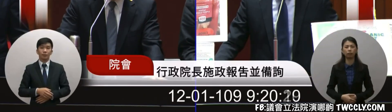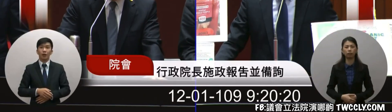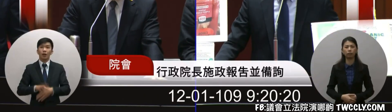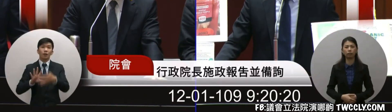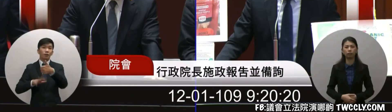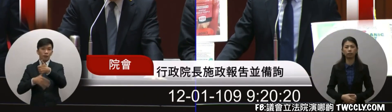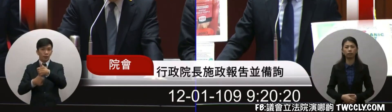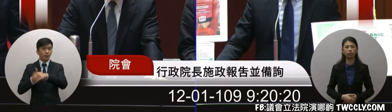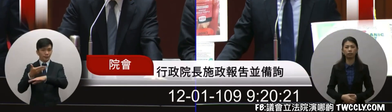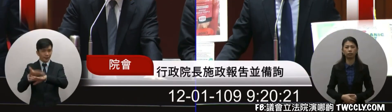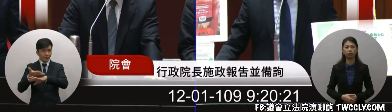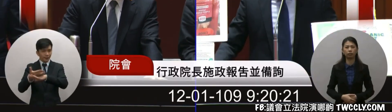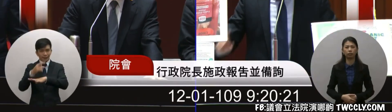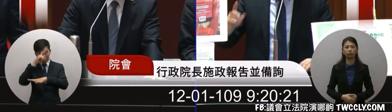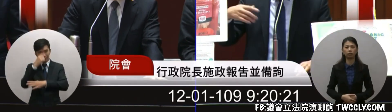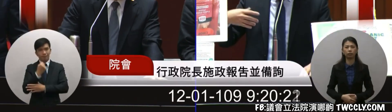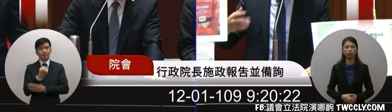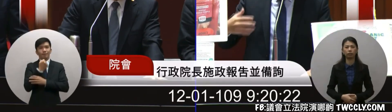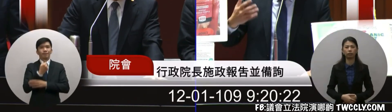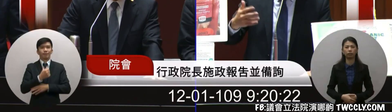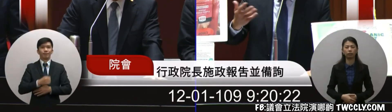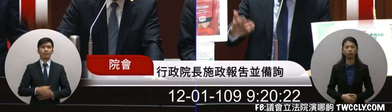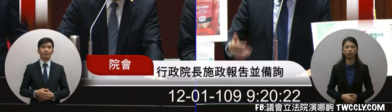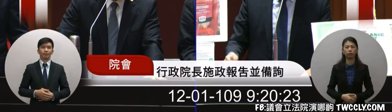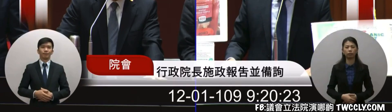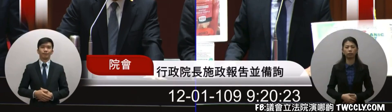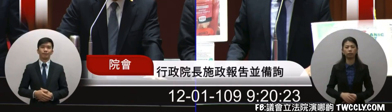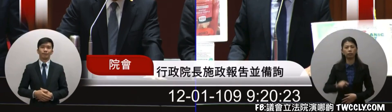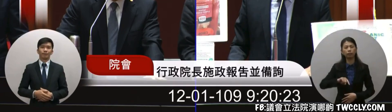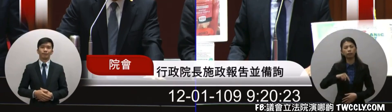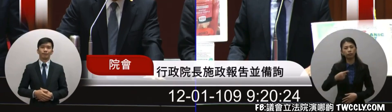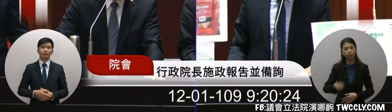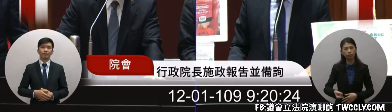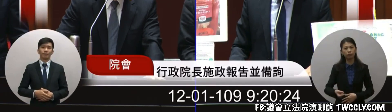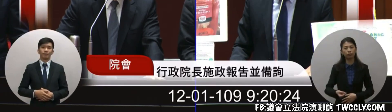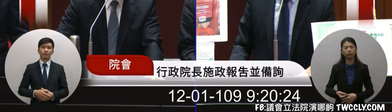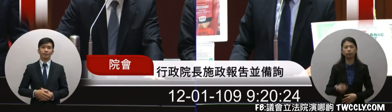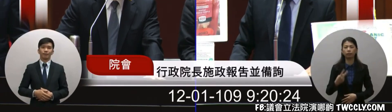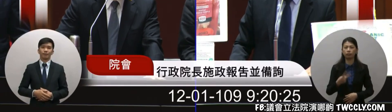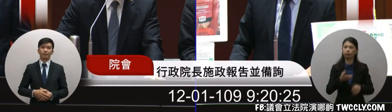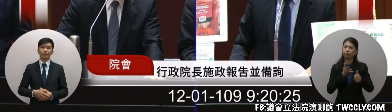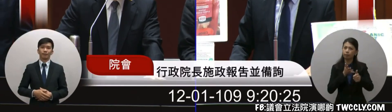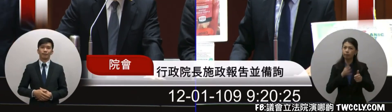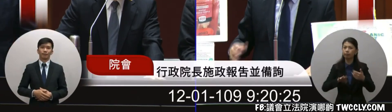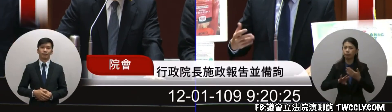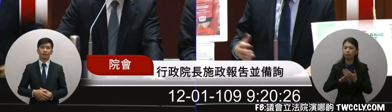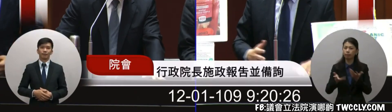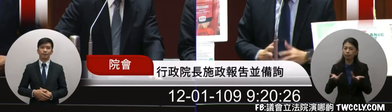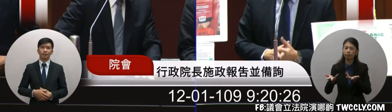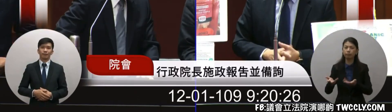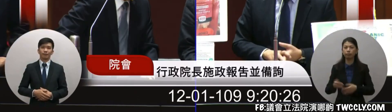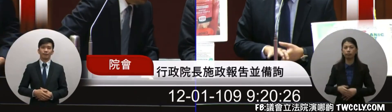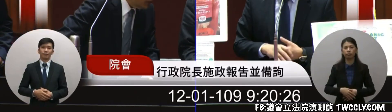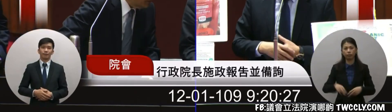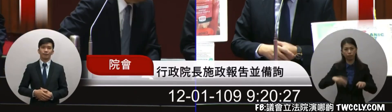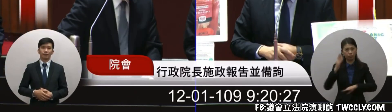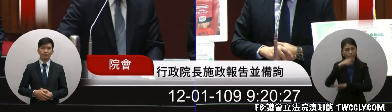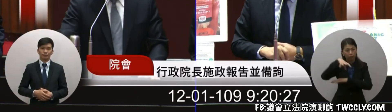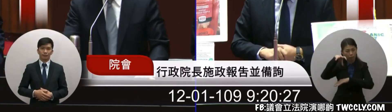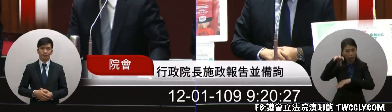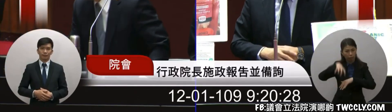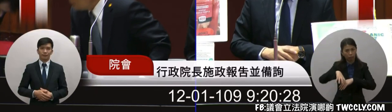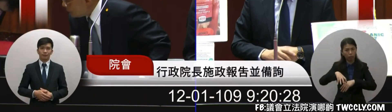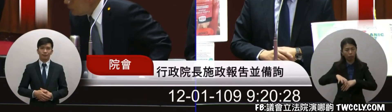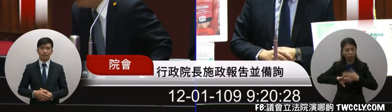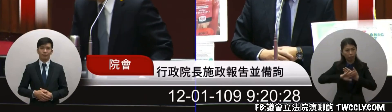放心跟支持。 那我们接着哈，就是当然还要谈一些其他，不好意思，还是必须行政院一些相关其他的